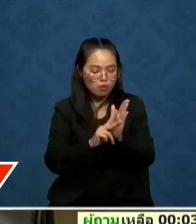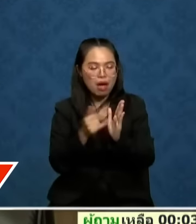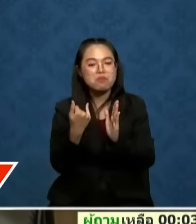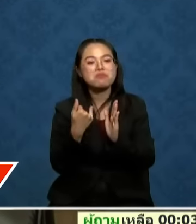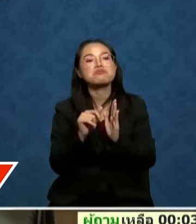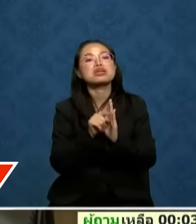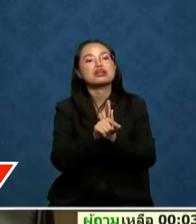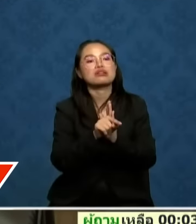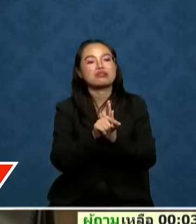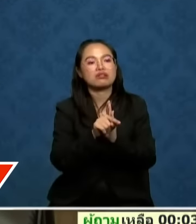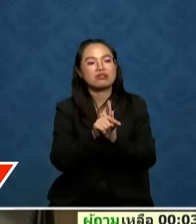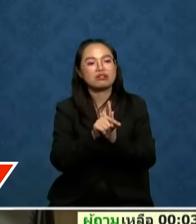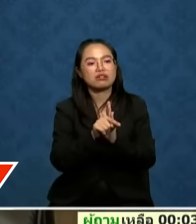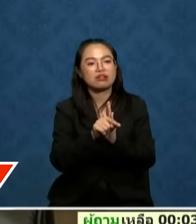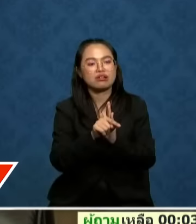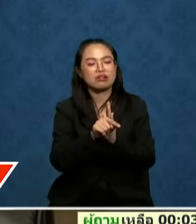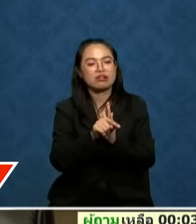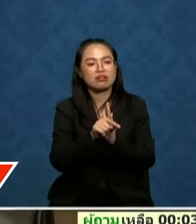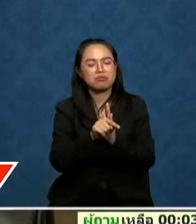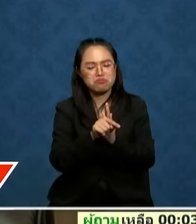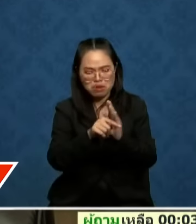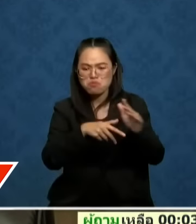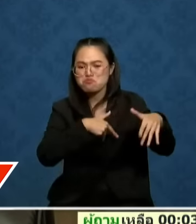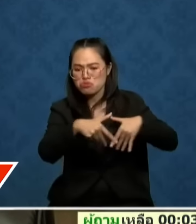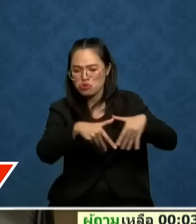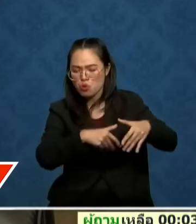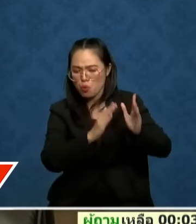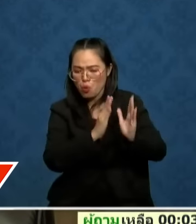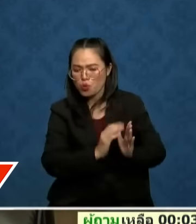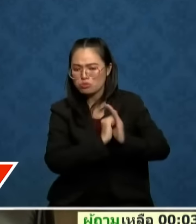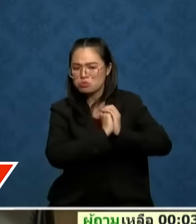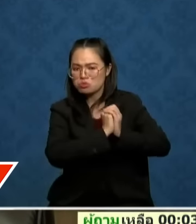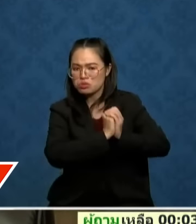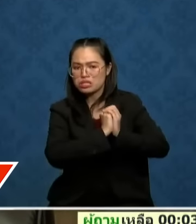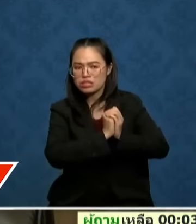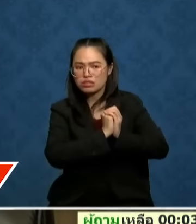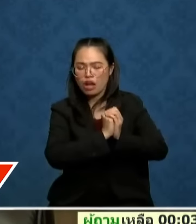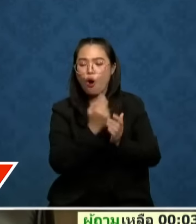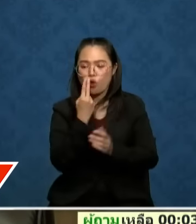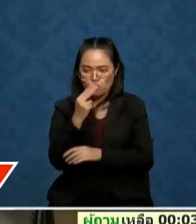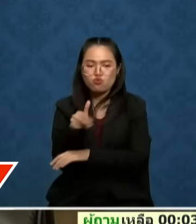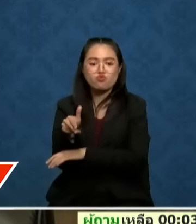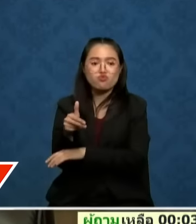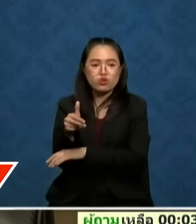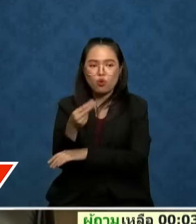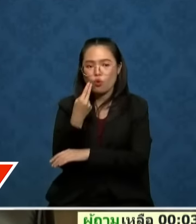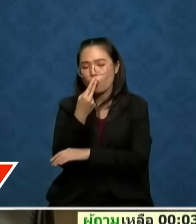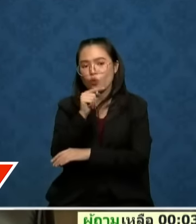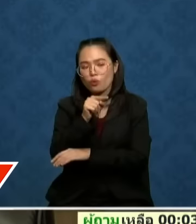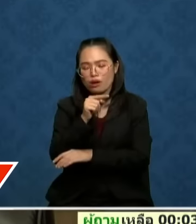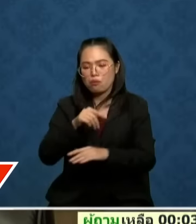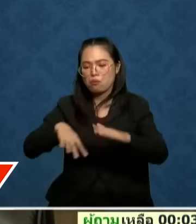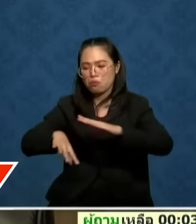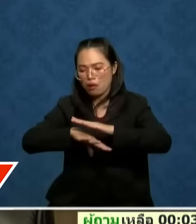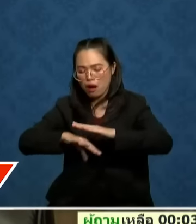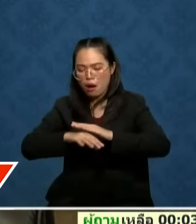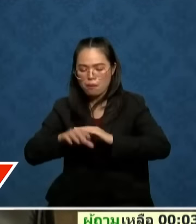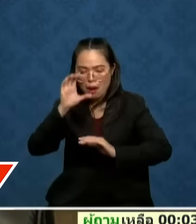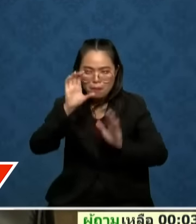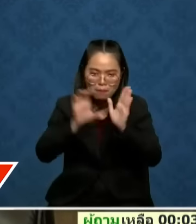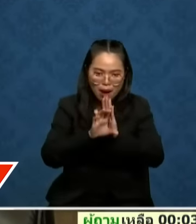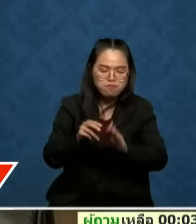EEC จนแทบจะเรียกได้ว่าเป็นชุมชนคนจีนไปแล้วในวิดีโอถัดไปที่กำลังจะเปิดมานะครับจะได้เห็นว่าเป็นภาพเป็นวิ